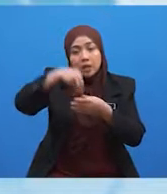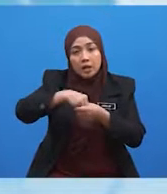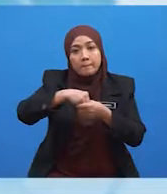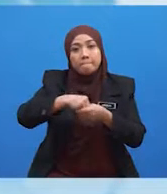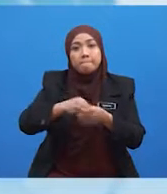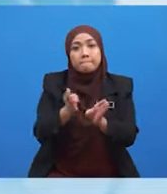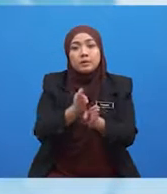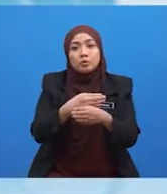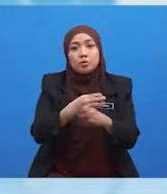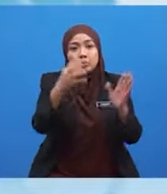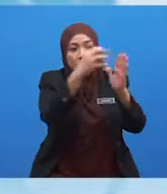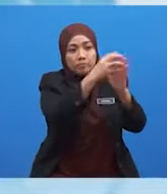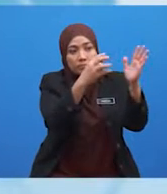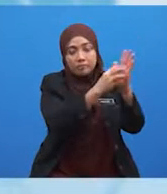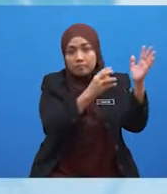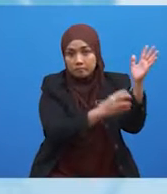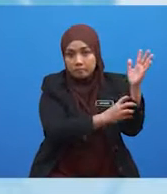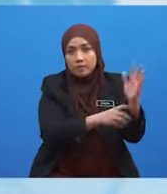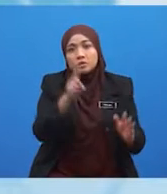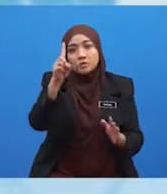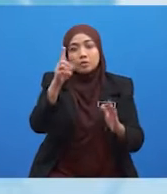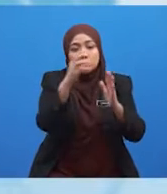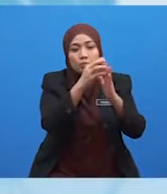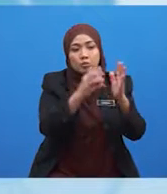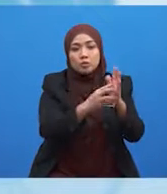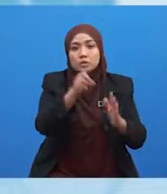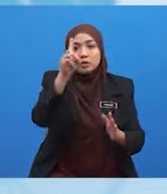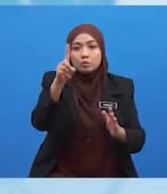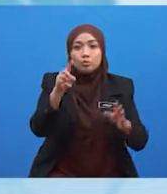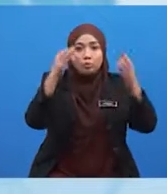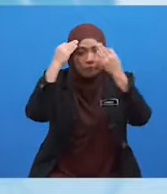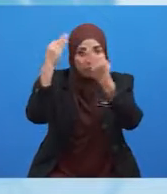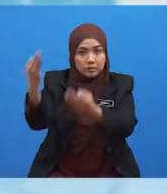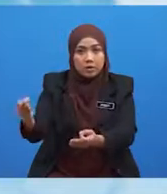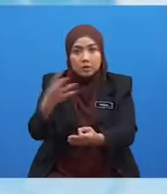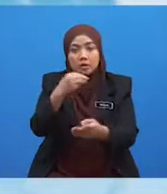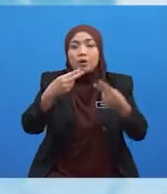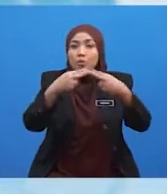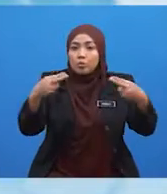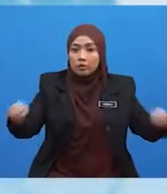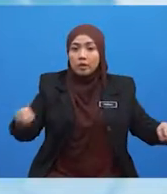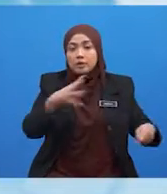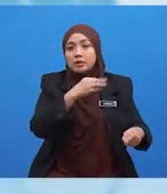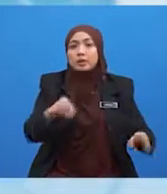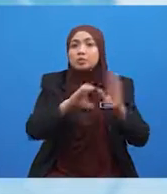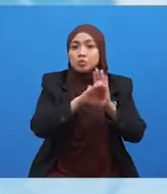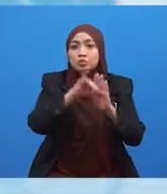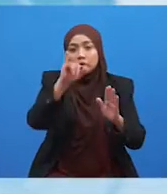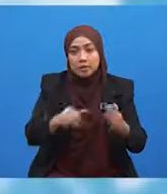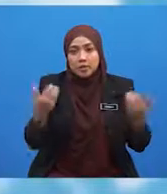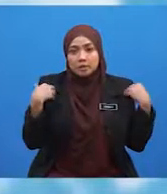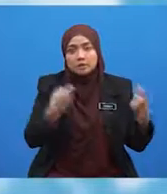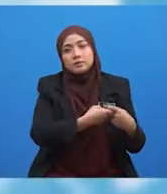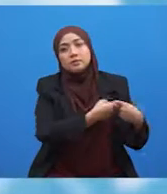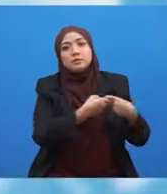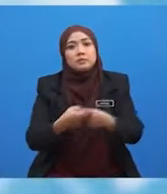bentuk produk ini bermakna satu perenggan mengandungi satu fakta uraian dan contoh atau berkaitan